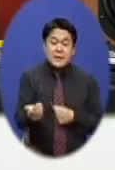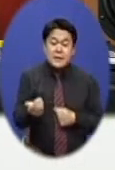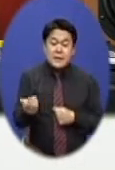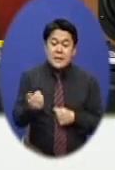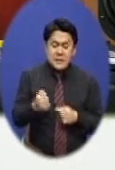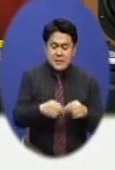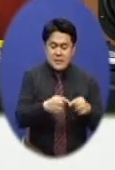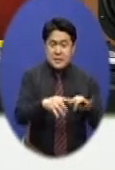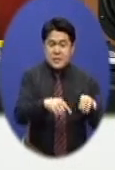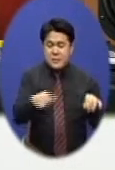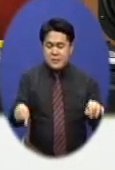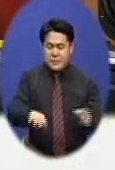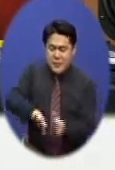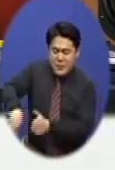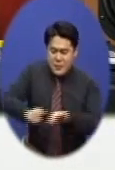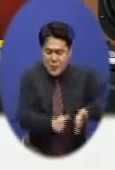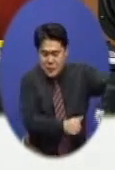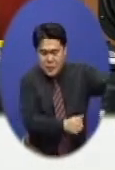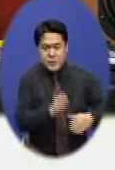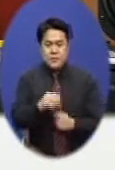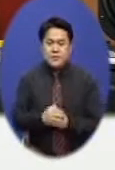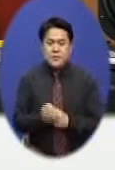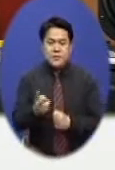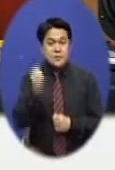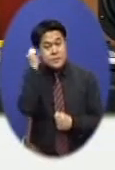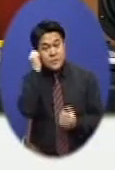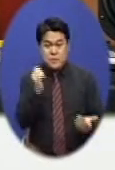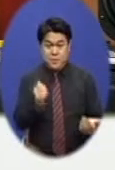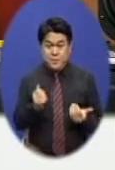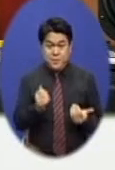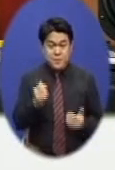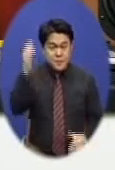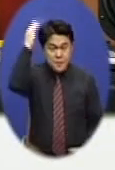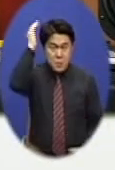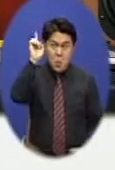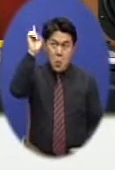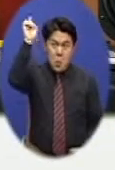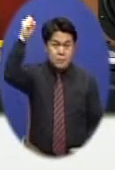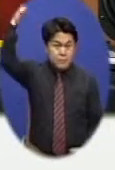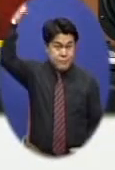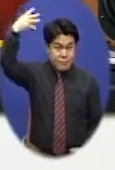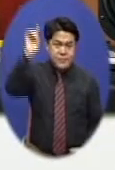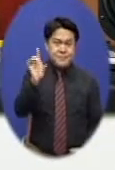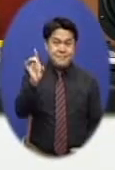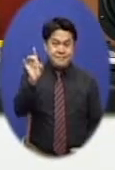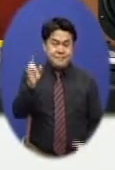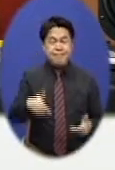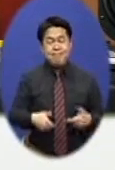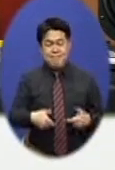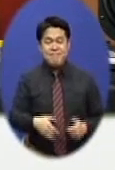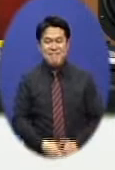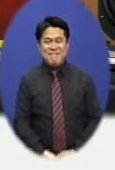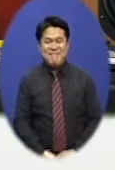미리미리 이렇게 치워두시고 제일 중요한 게 있어요. 네. 주무시기 전에 이 머리맡에 조명을 두시는 거예요. 아,